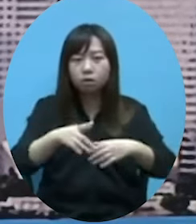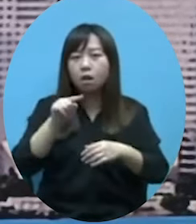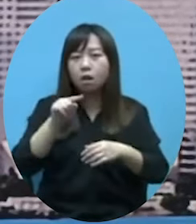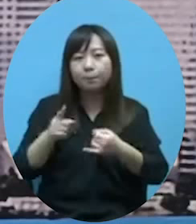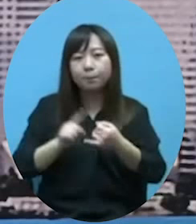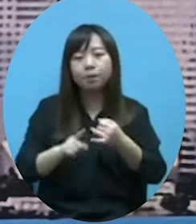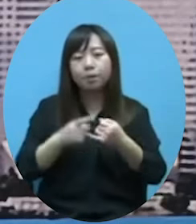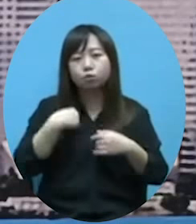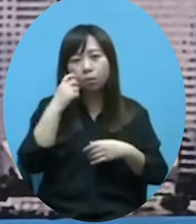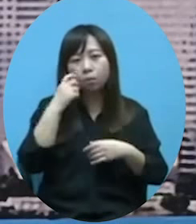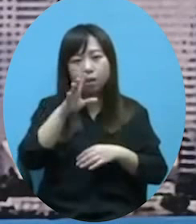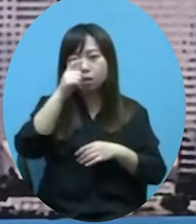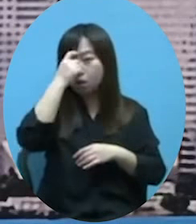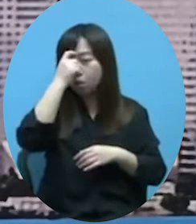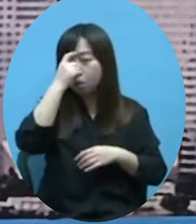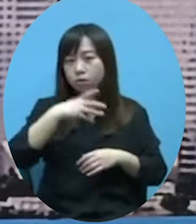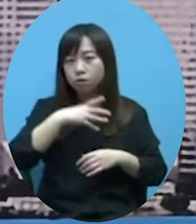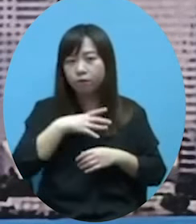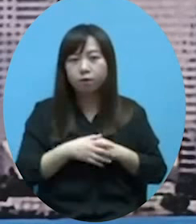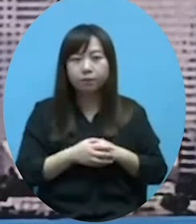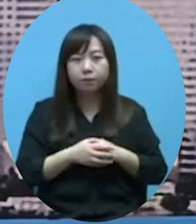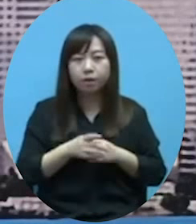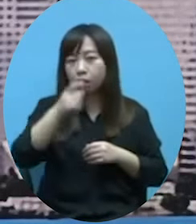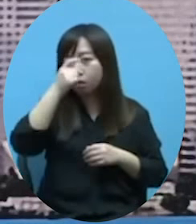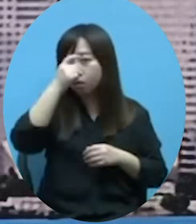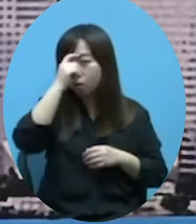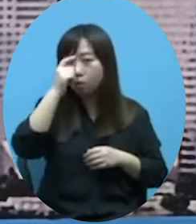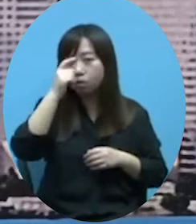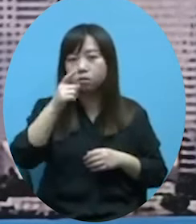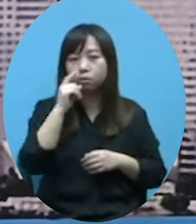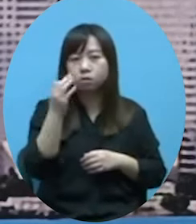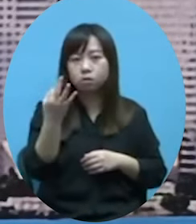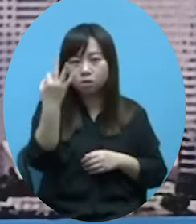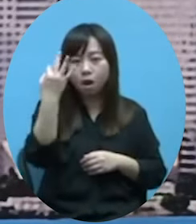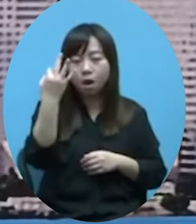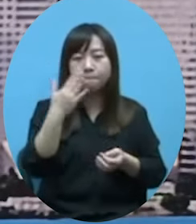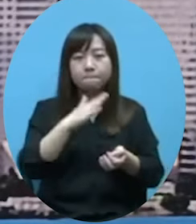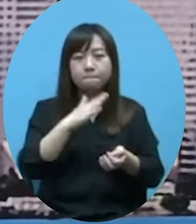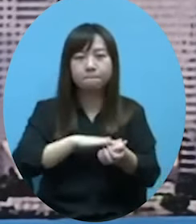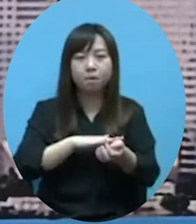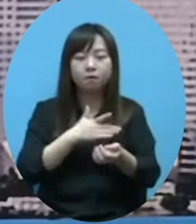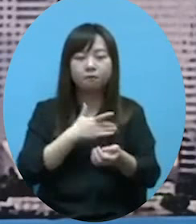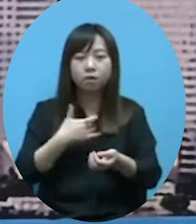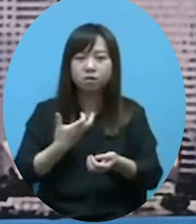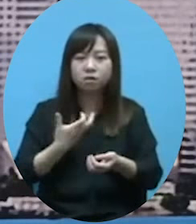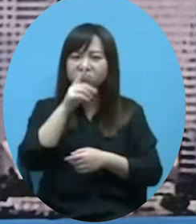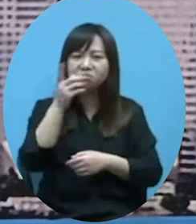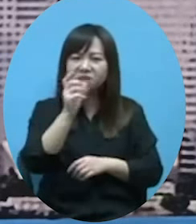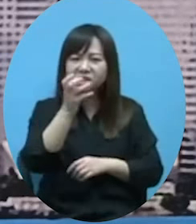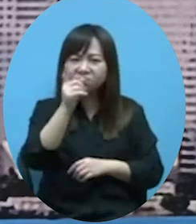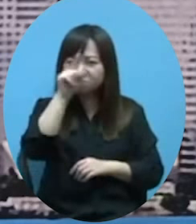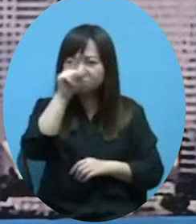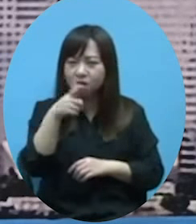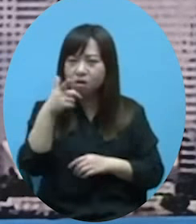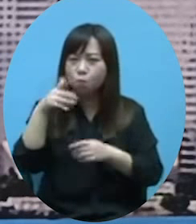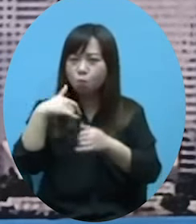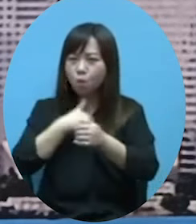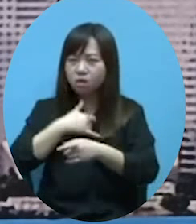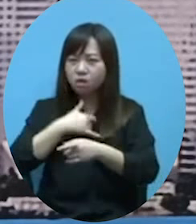跟進那個印度的個案因為印度只有山中的確診個案為何會懷疑牠在當地